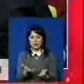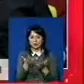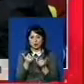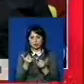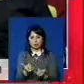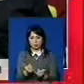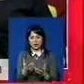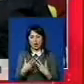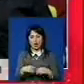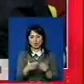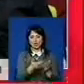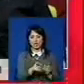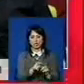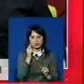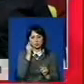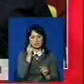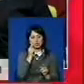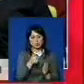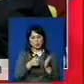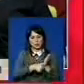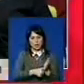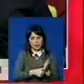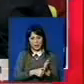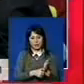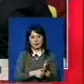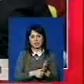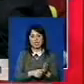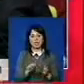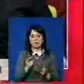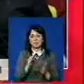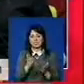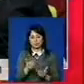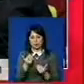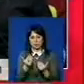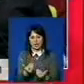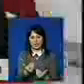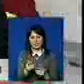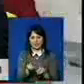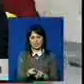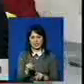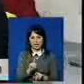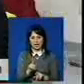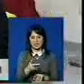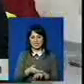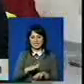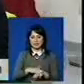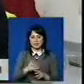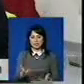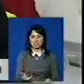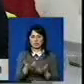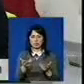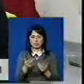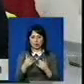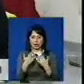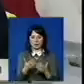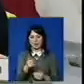ასევე მისი ოჯახისთვის ფსიქოლოგიური დახმარების გაწევას და ფიზიკურად მათთვისაც გარკვეული ამ სიმძიმის შემსუბუქებას.